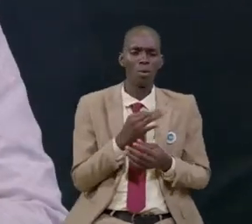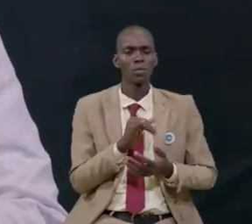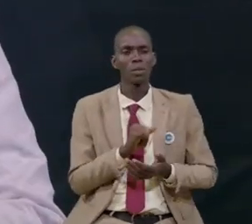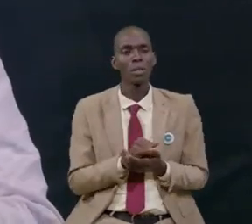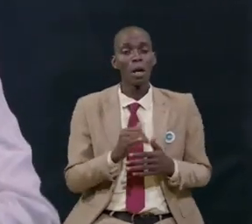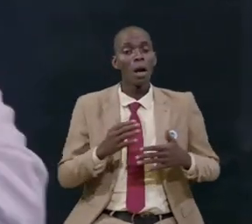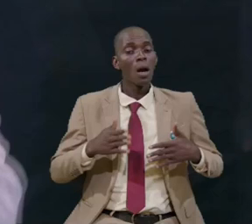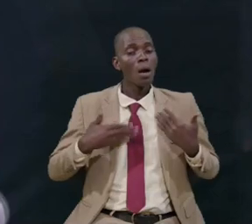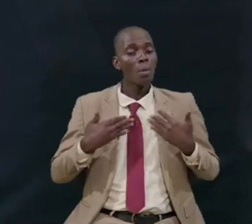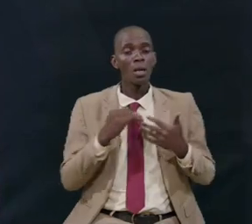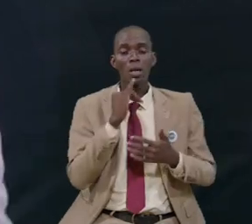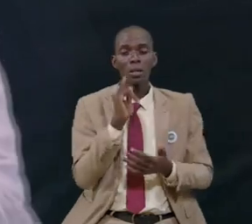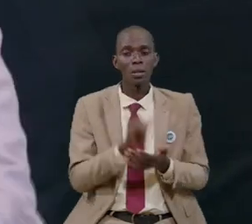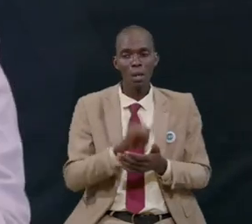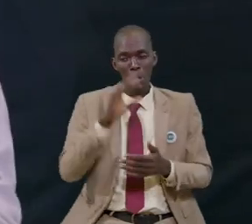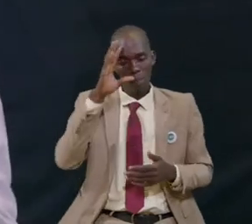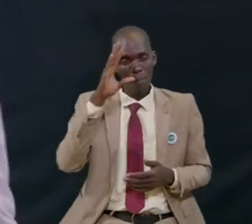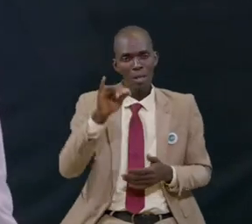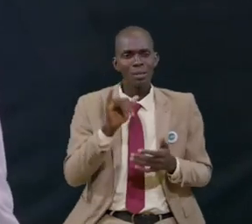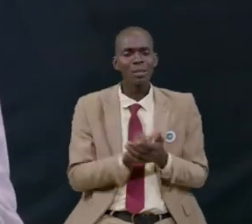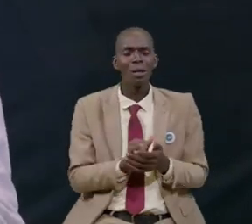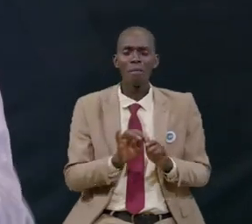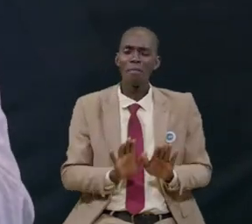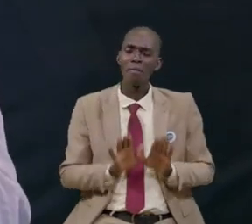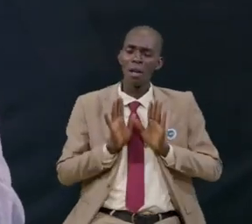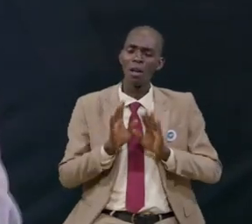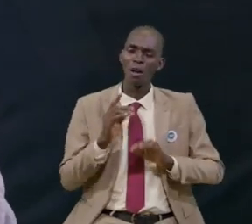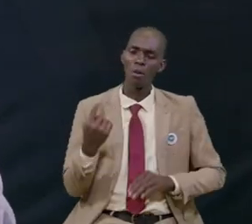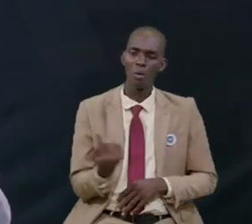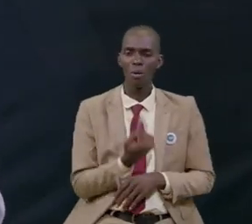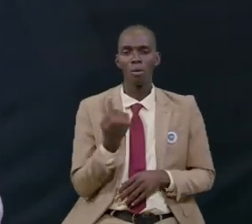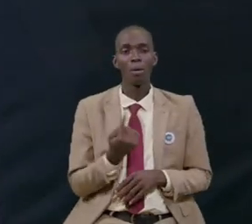est continuellement dans la crainte, mais celui